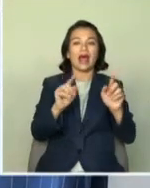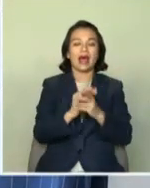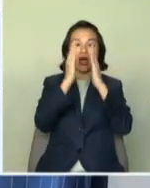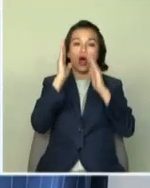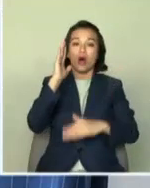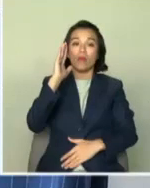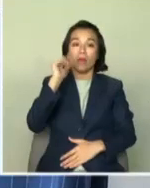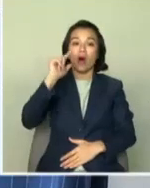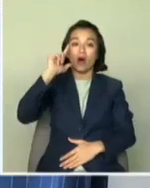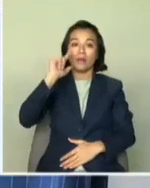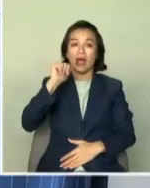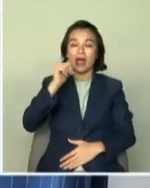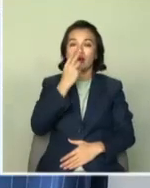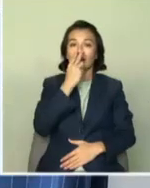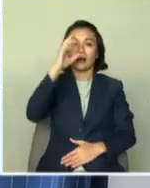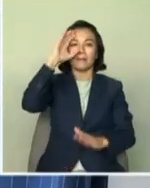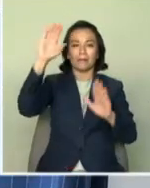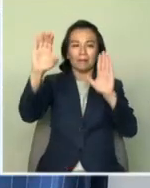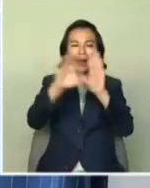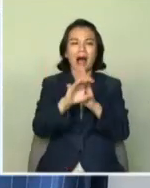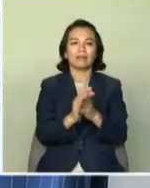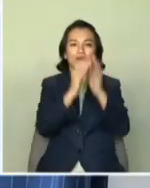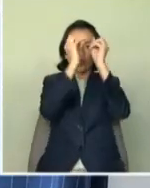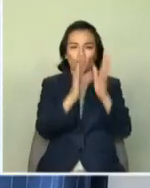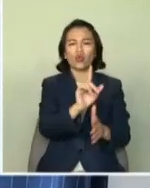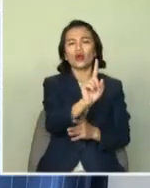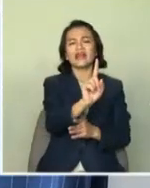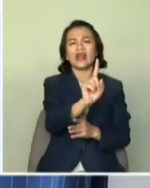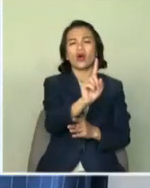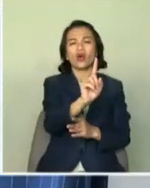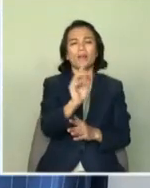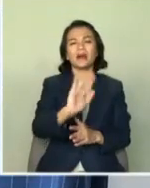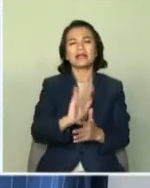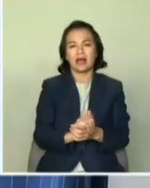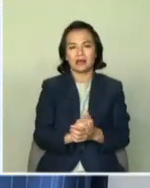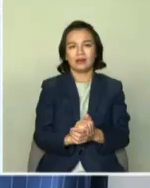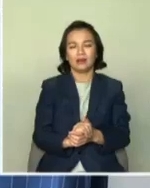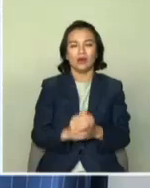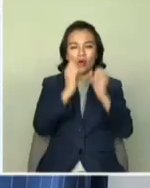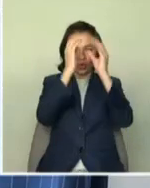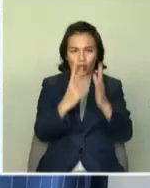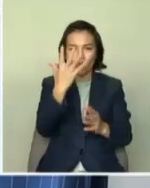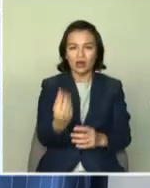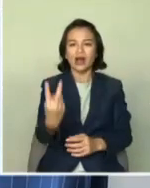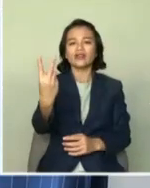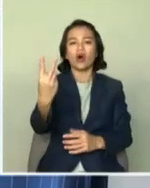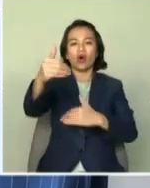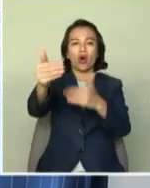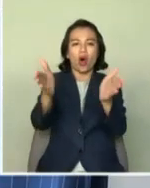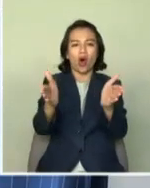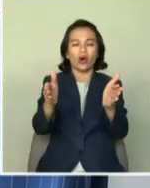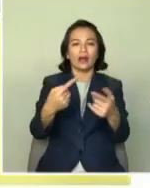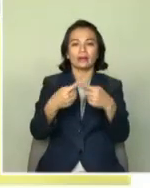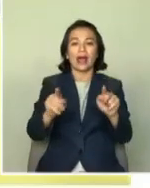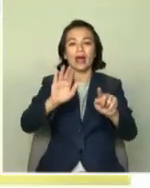องว่าที่เราเห็นคลิปอ่ะมันไม่ได้มีคุณครูแค่คนเดียวที่ทำร้ายเด็กยังมีครูอีก2คนที่อยู่ในห้องแต่ไ